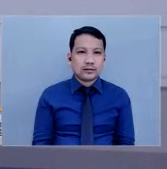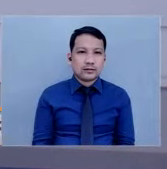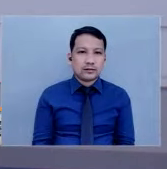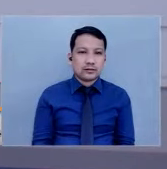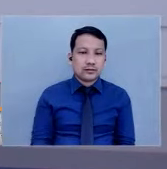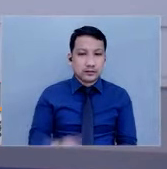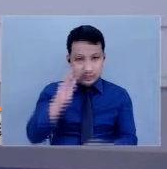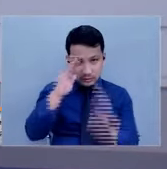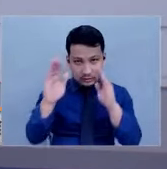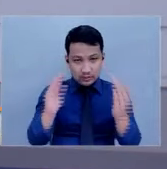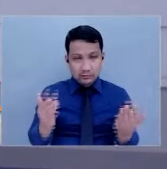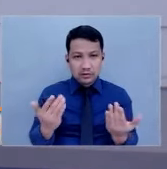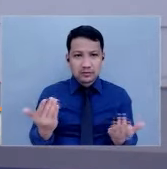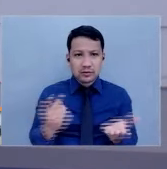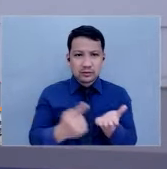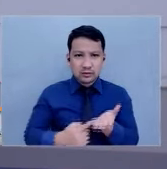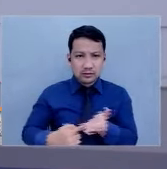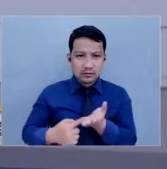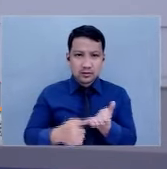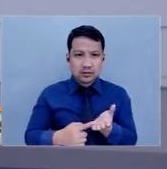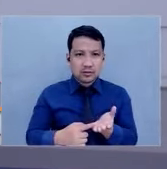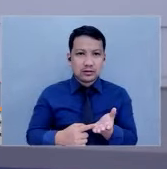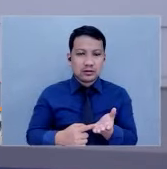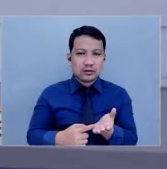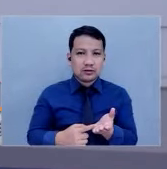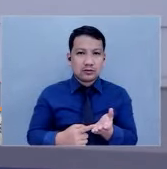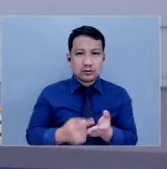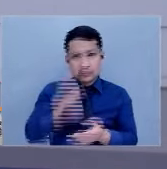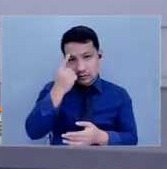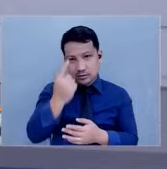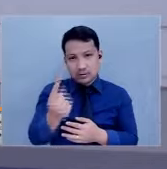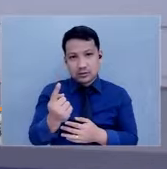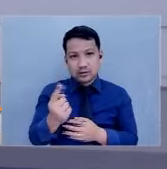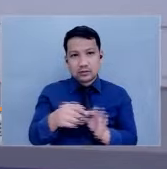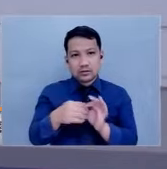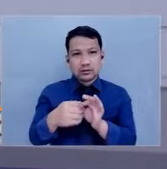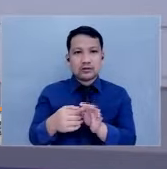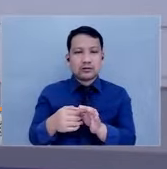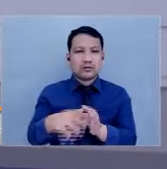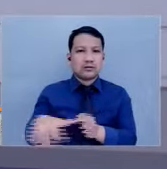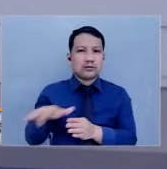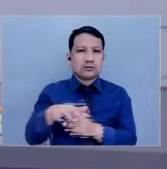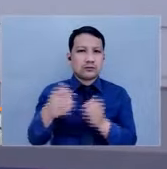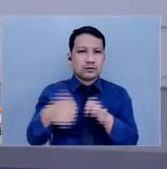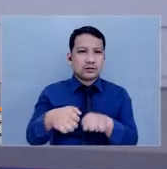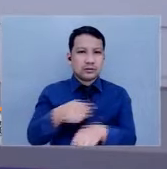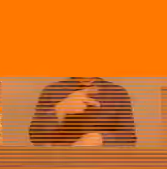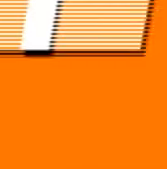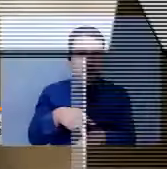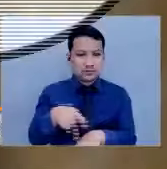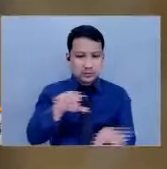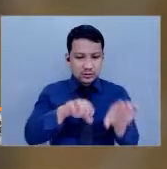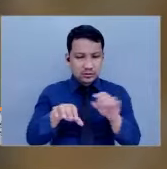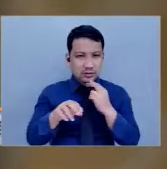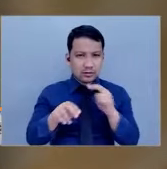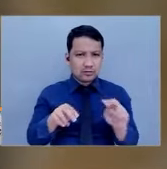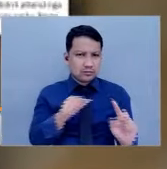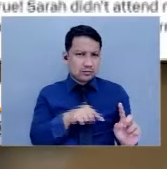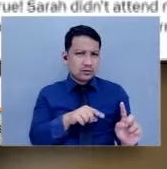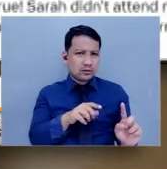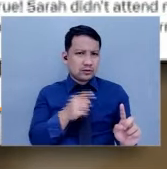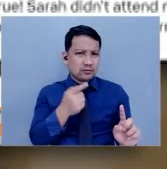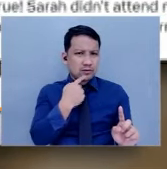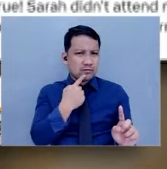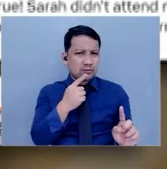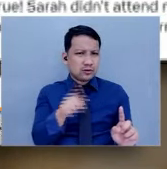Hola mga kapatid, usap-usapan online ang pagsusulo ni Richard Gutierrez sa ilang malalaking events sa Philippine showbiz. Hindi tuloy maiwasan matanong ng